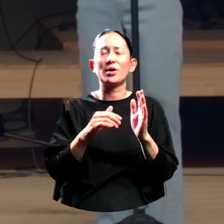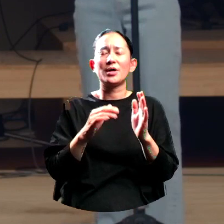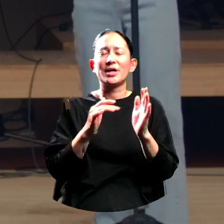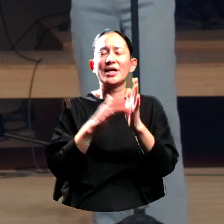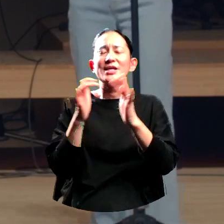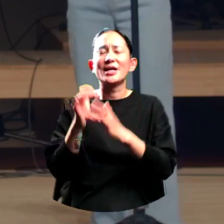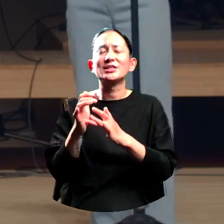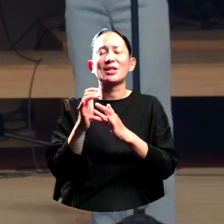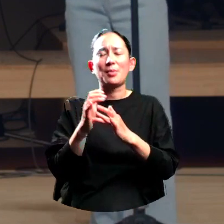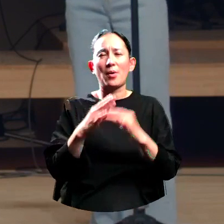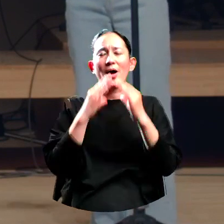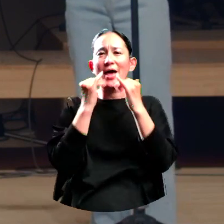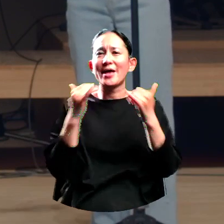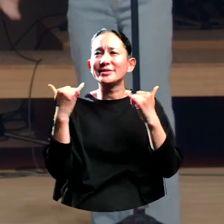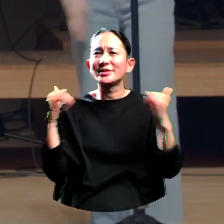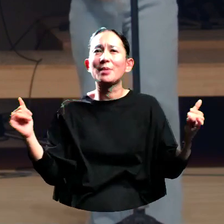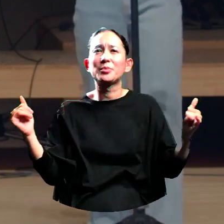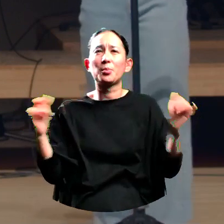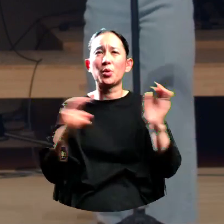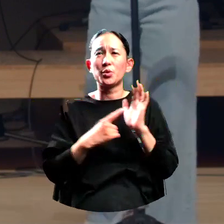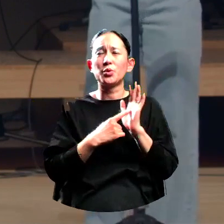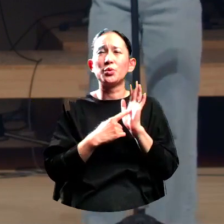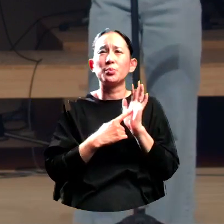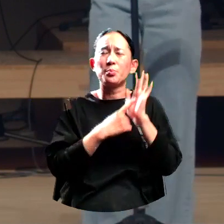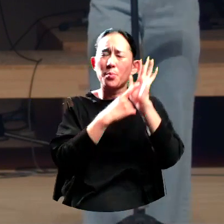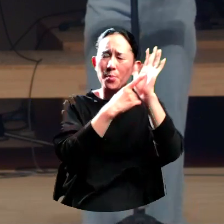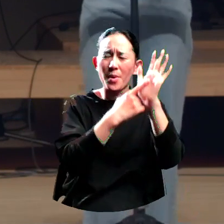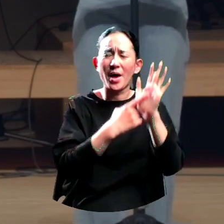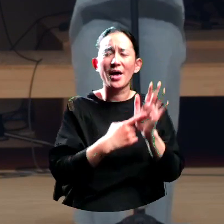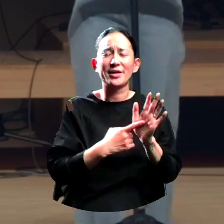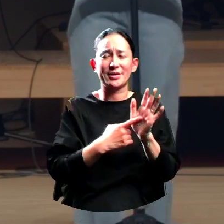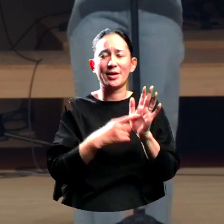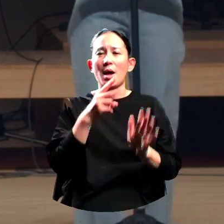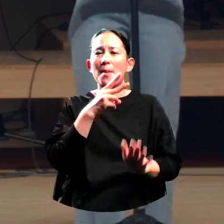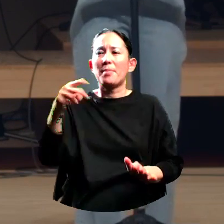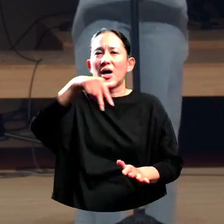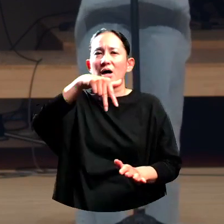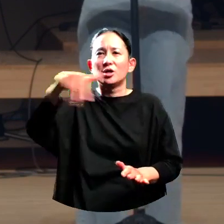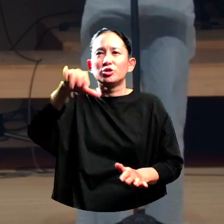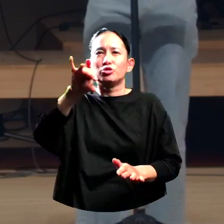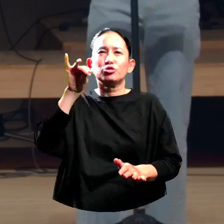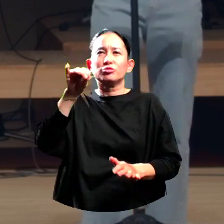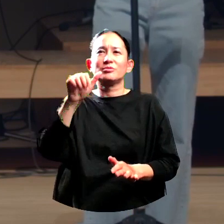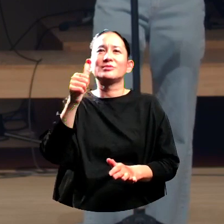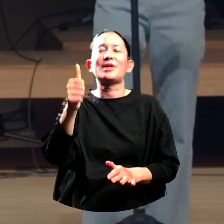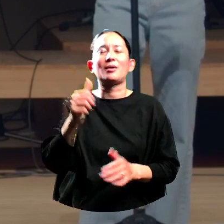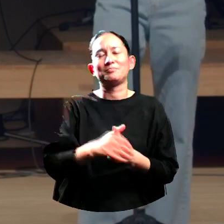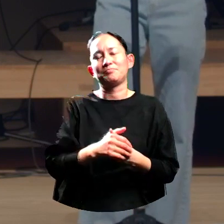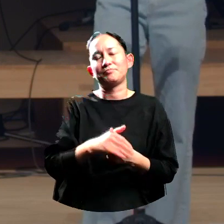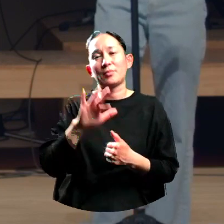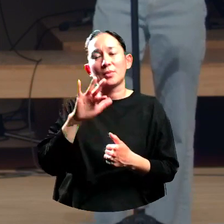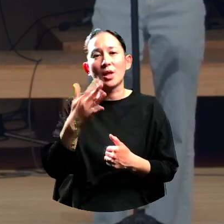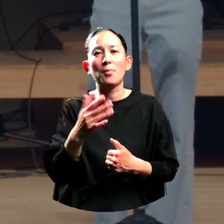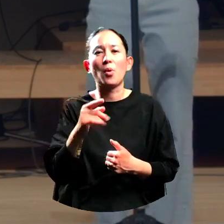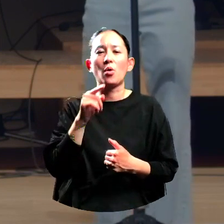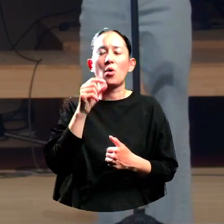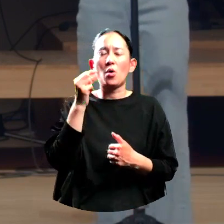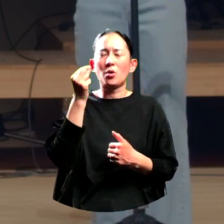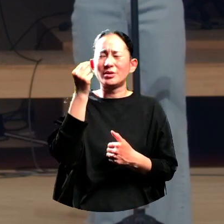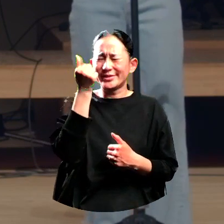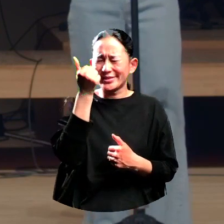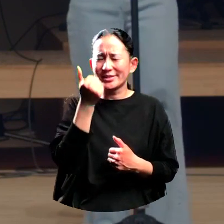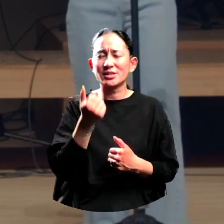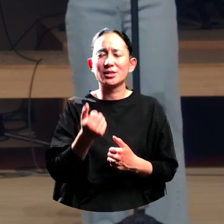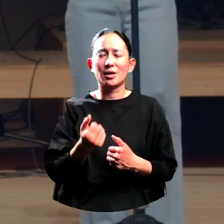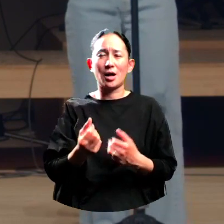in Jerusalem, he went viral. それがわずか数日でいとも簡単に手のひらを返して人々はイエスを十字架